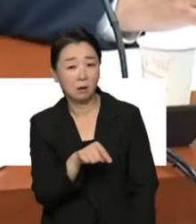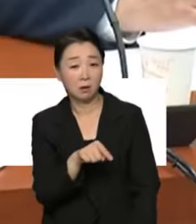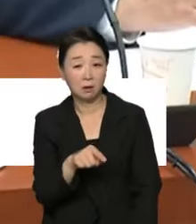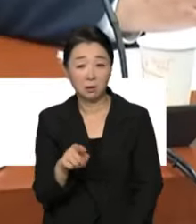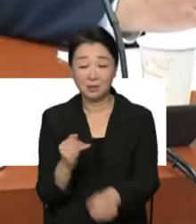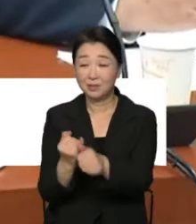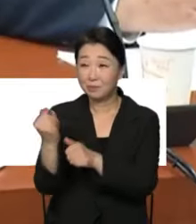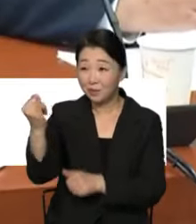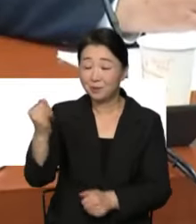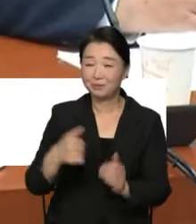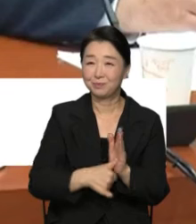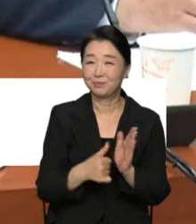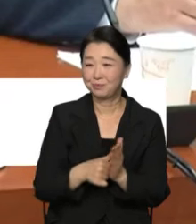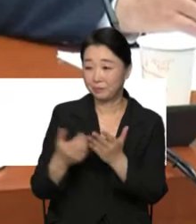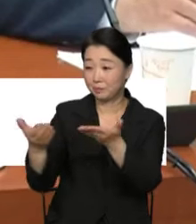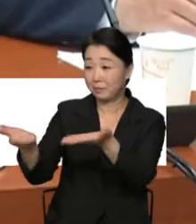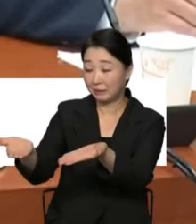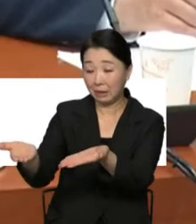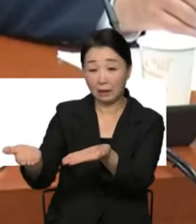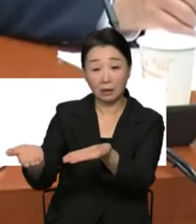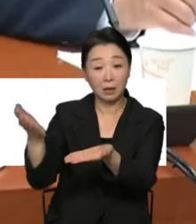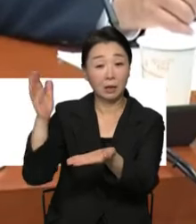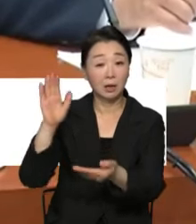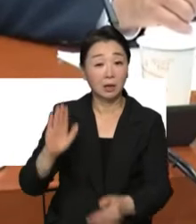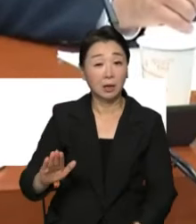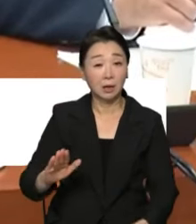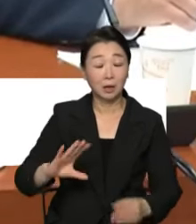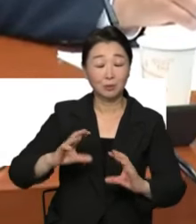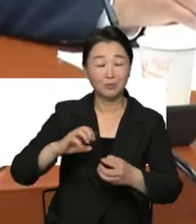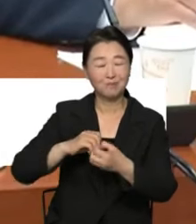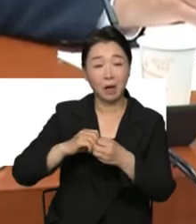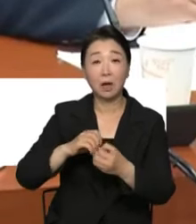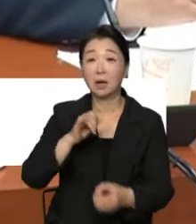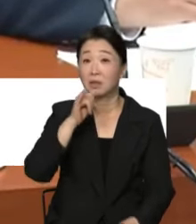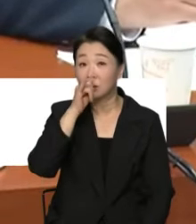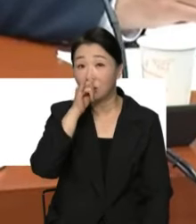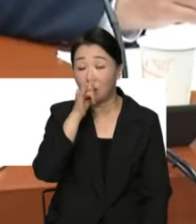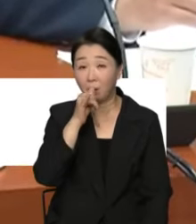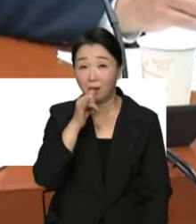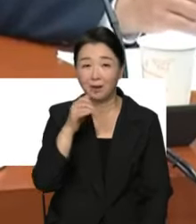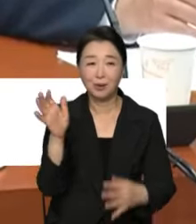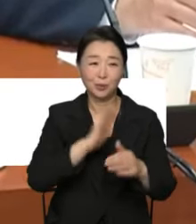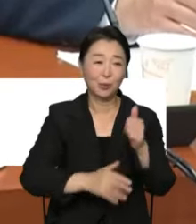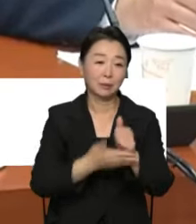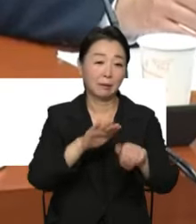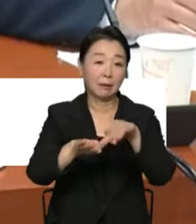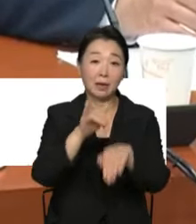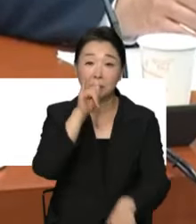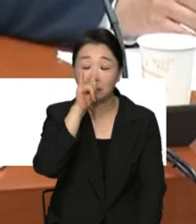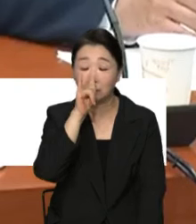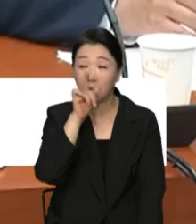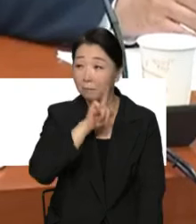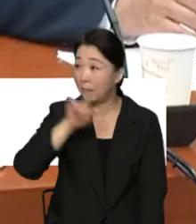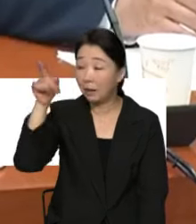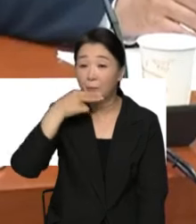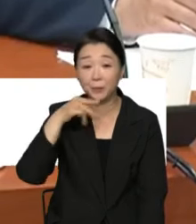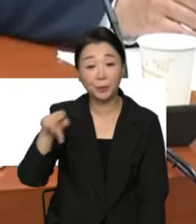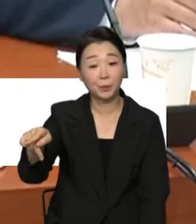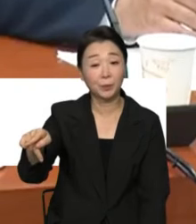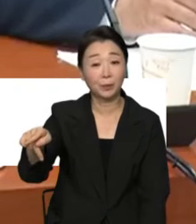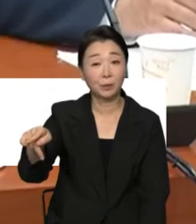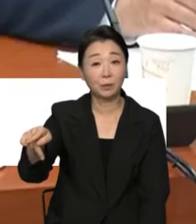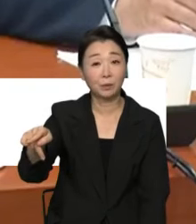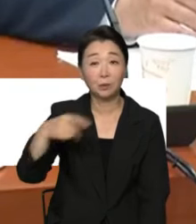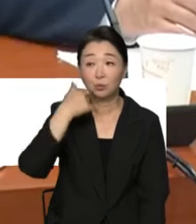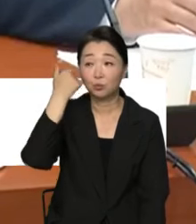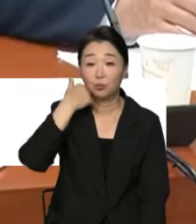여사는 명품백을 받아도 국정농단을 해도 공천에 개입을 해도 기소조차 되지 않습니다.